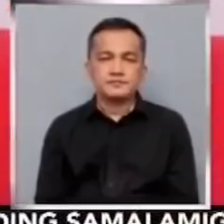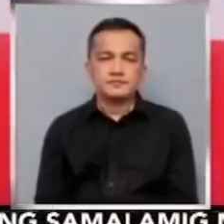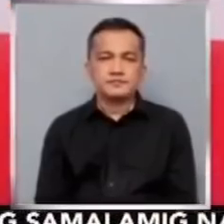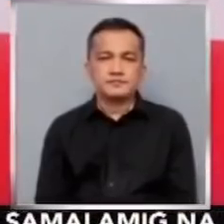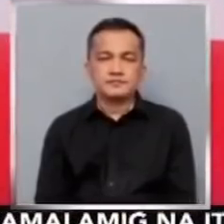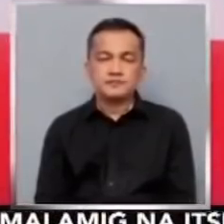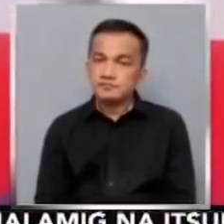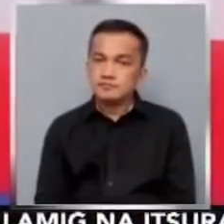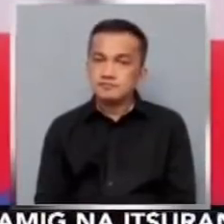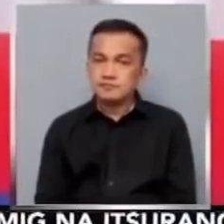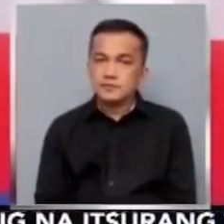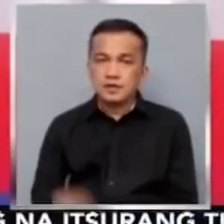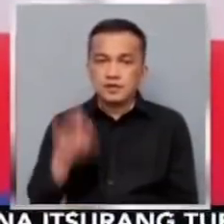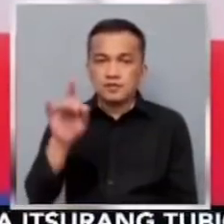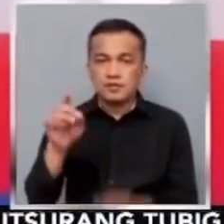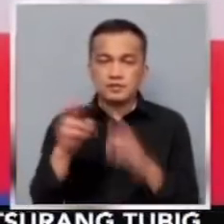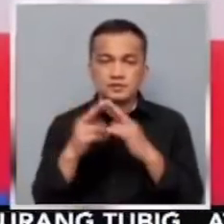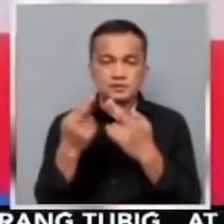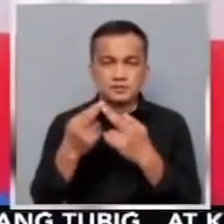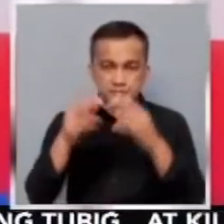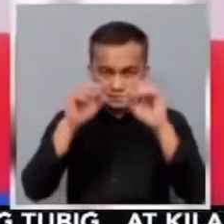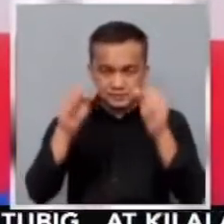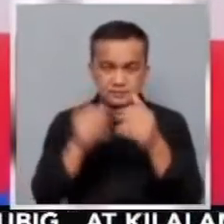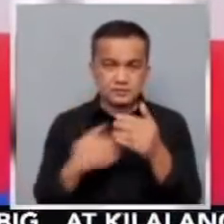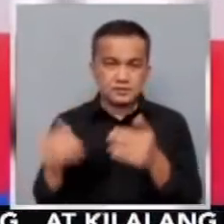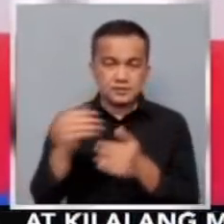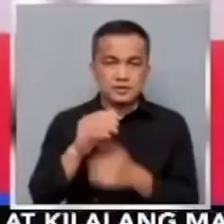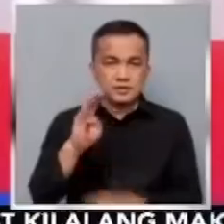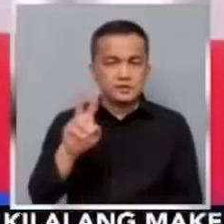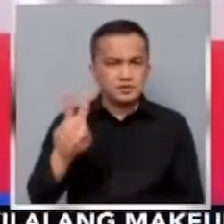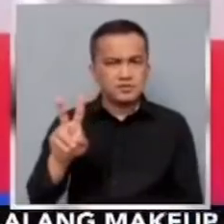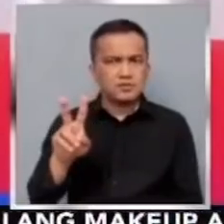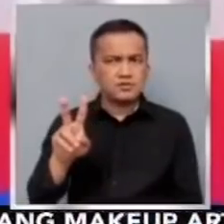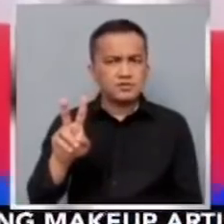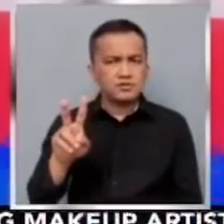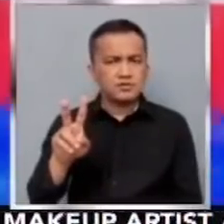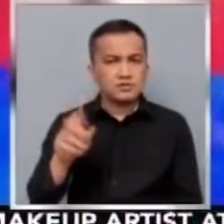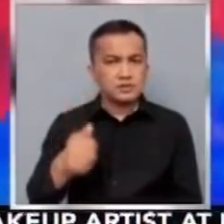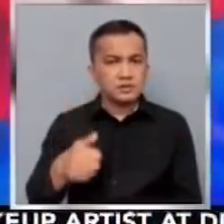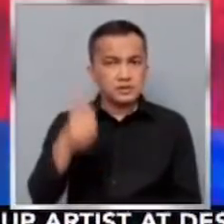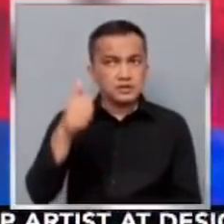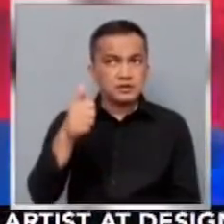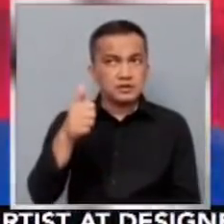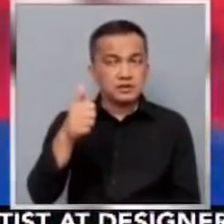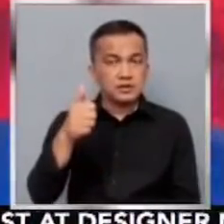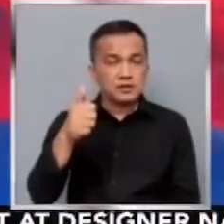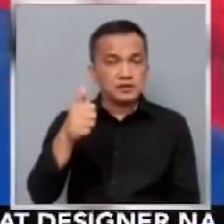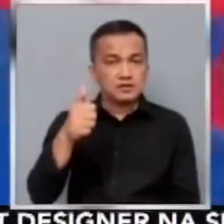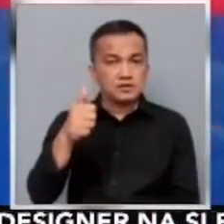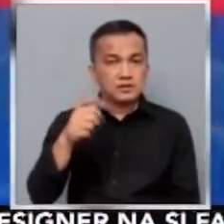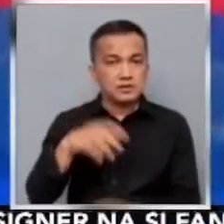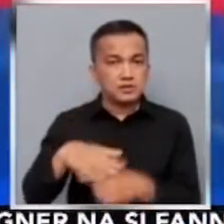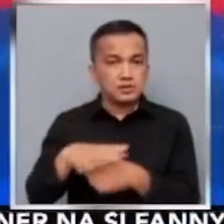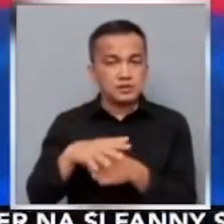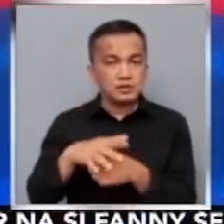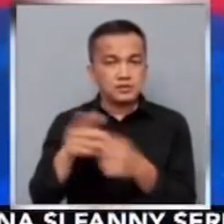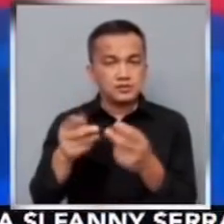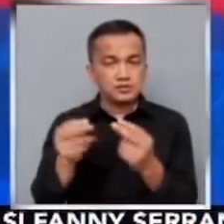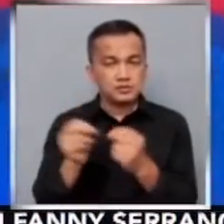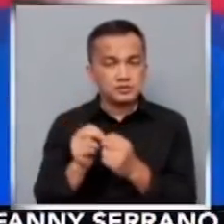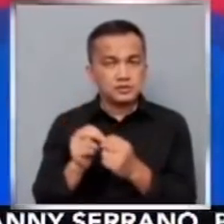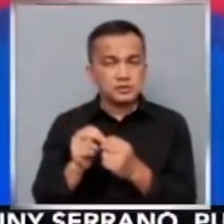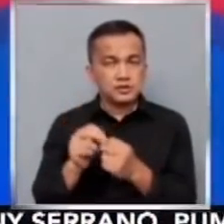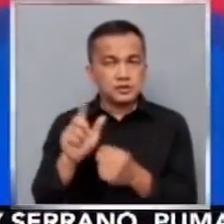Walong kaanak ni presidential frontrunner Bongbong Marcos ang nanalo sa mga lokal na posisyon sa Ilocos Norte